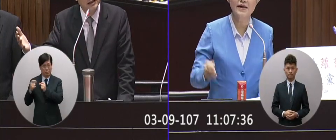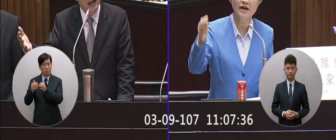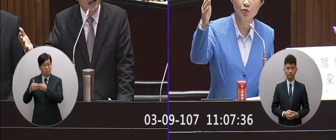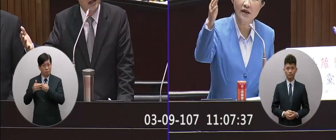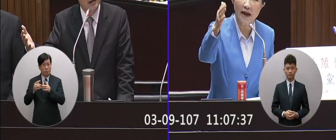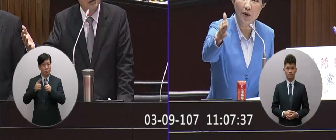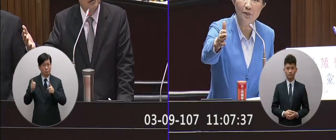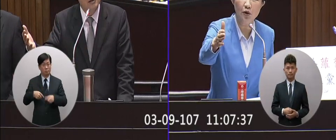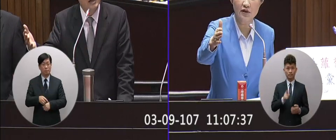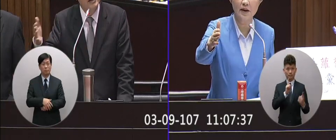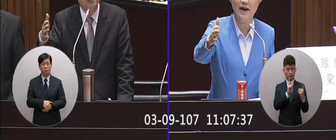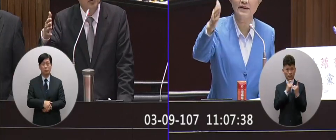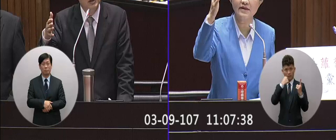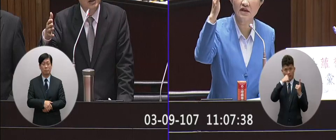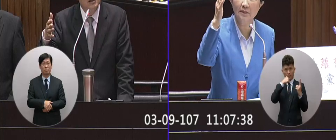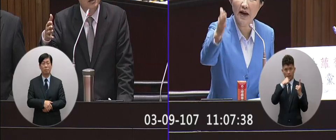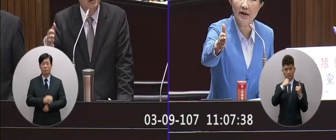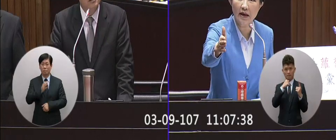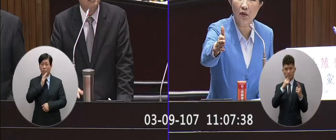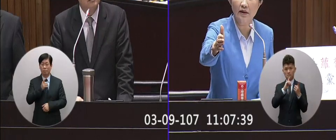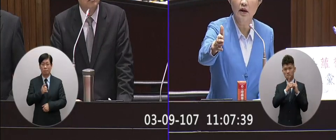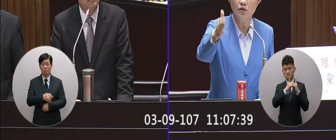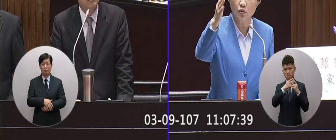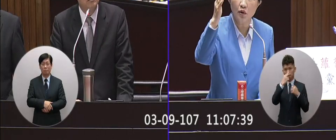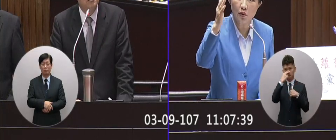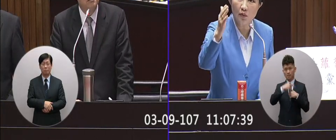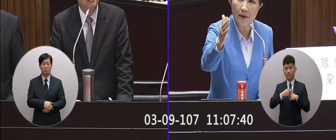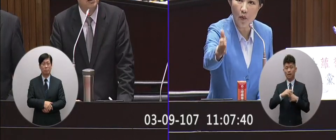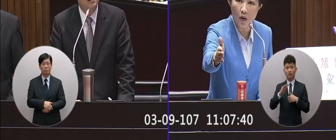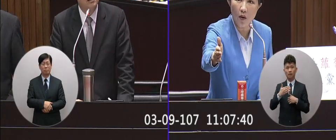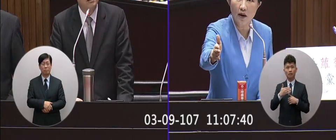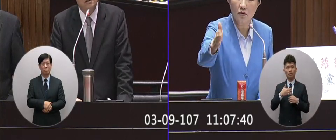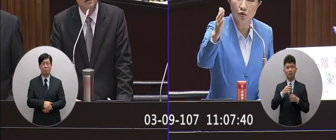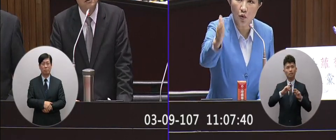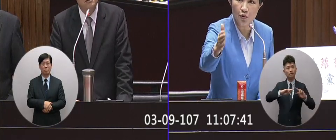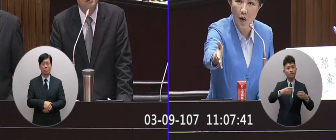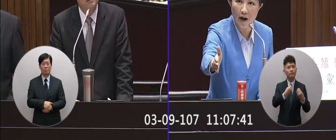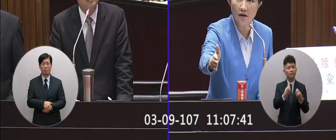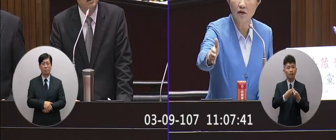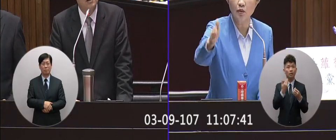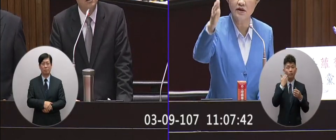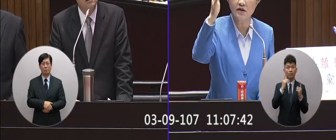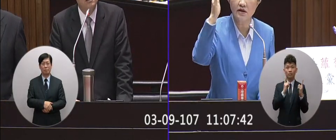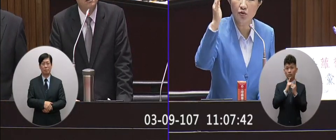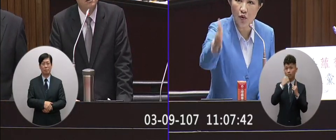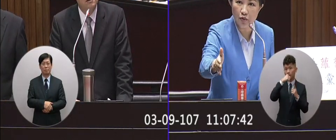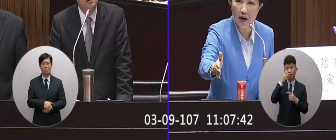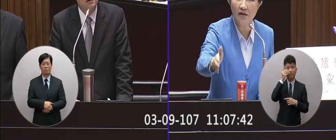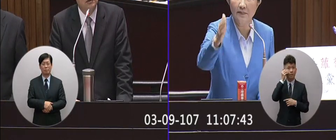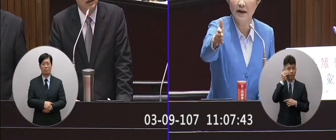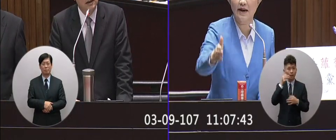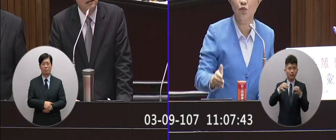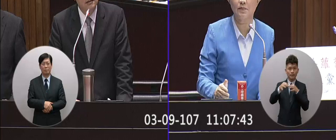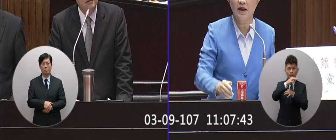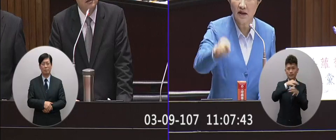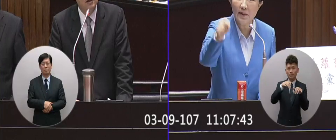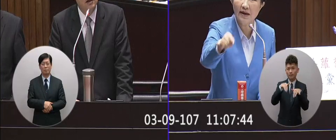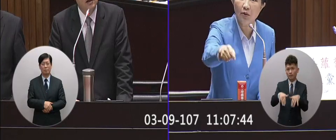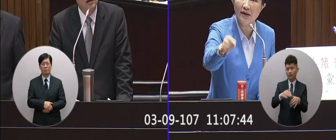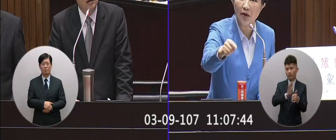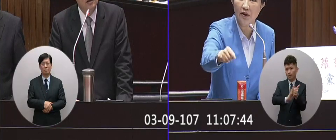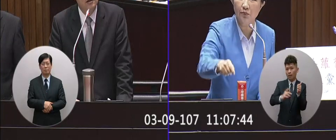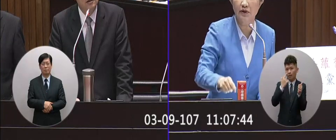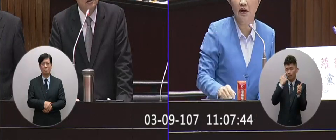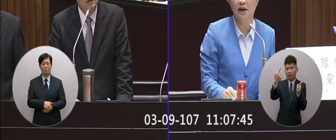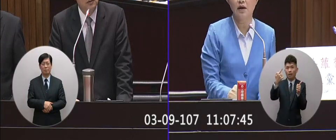需要人才， 对台湾不友善嘛， 他也不会， 但是你不要该管。如果对我们观光重创，对经济重创，你不要该管嘛，你